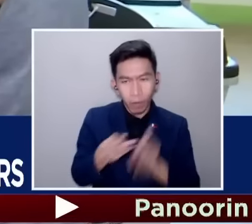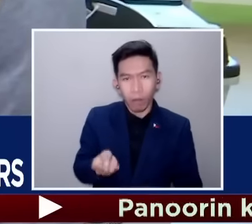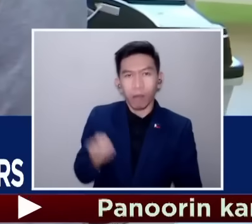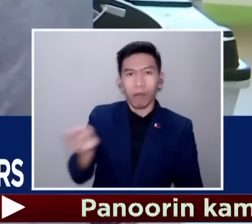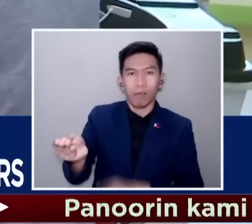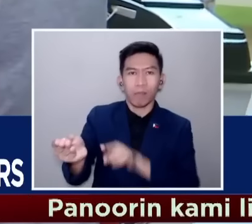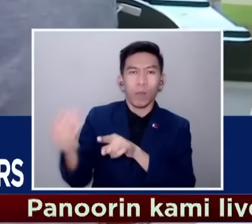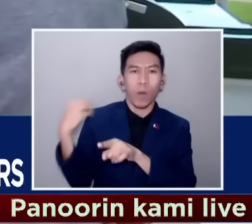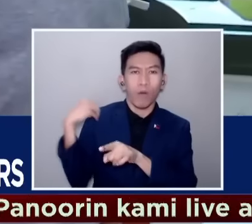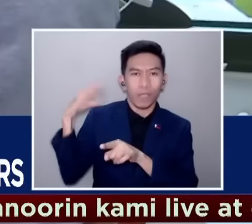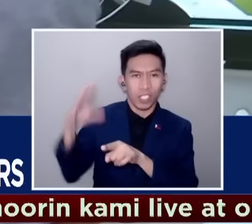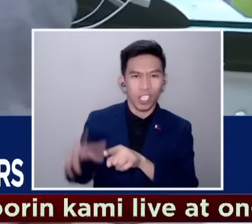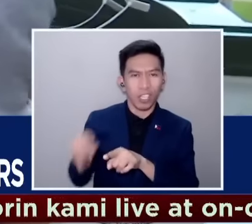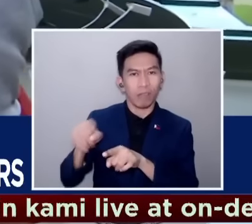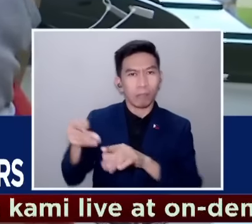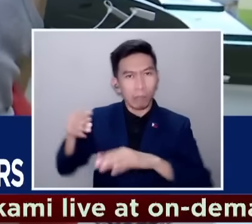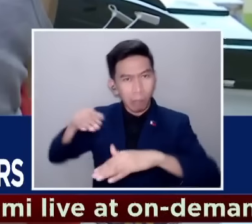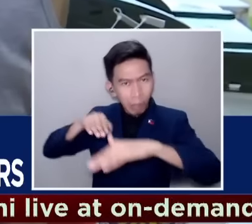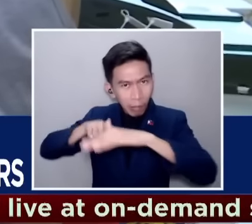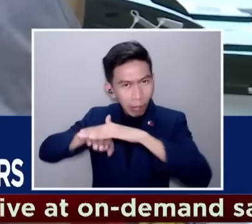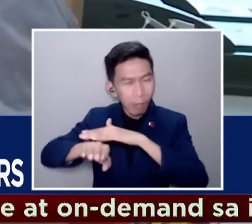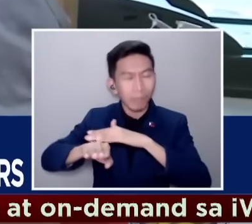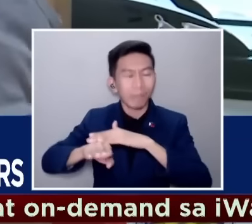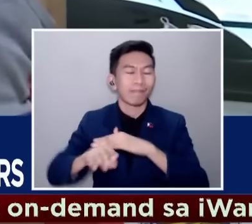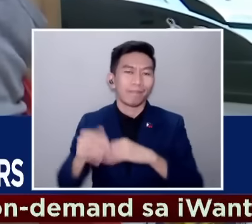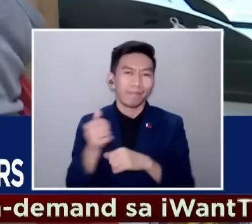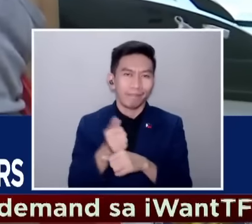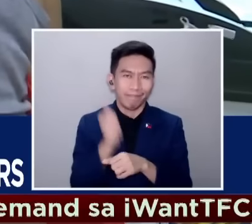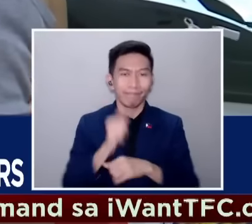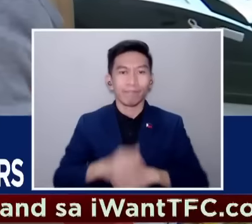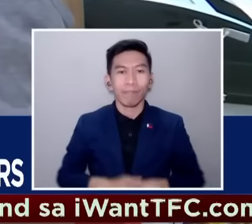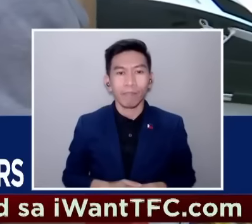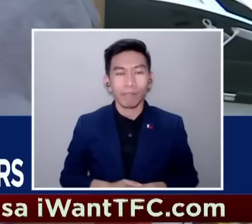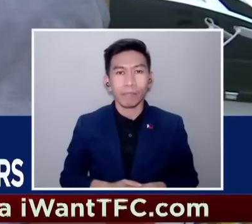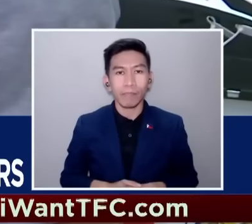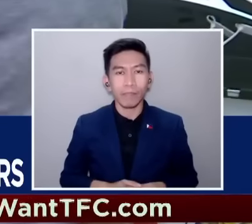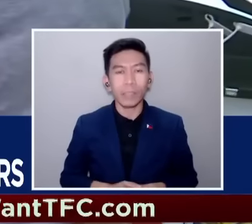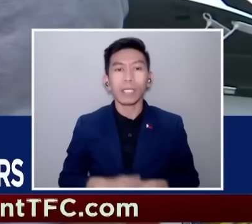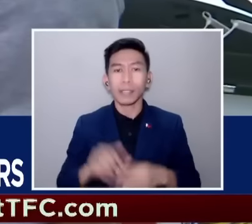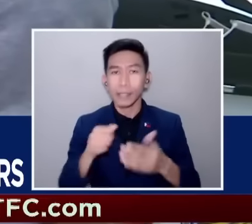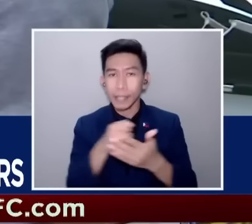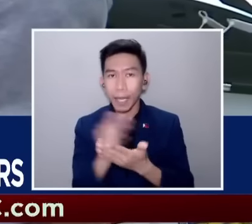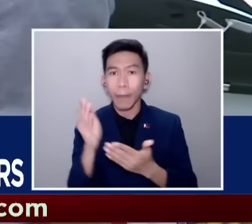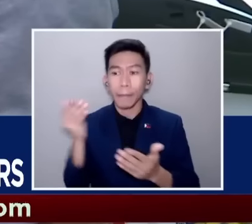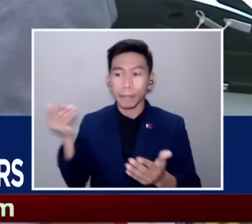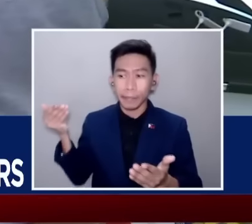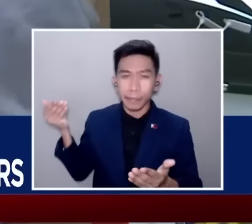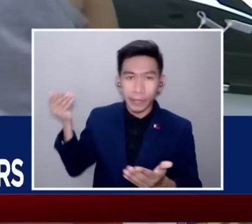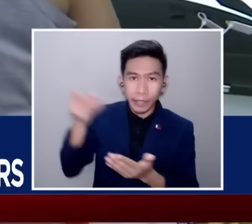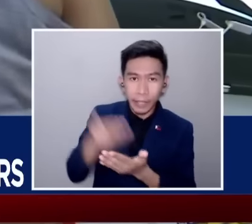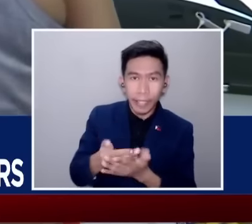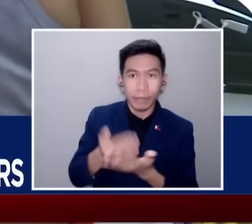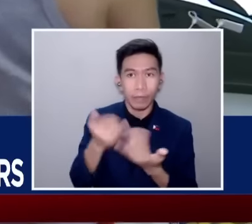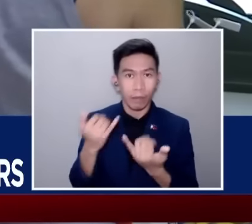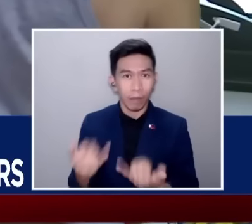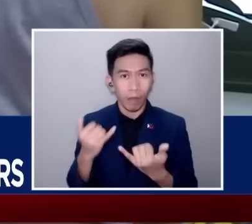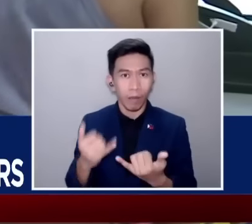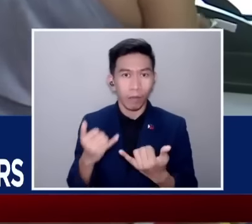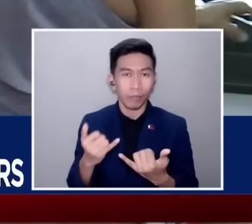last minute din, may mga nagdadatingan pang mangilan-ilan na lang, Henry, no, na mga botante humahabol. So hanggat